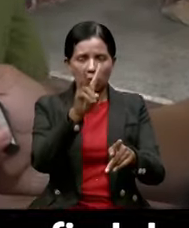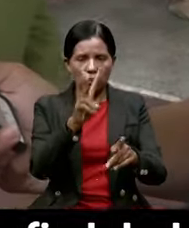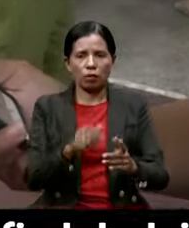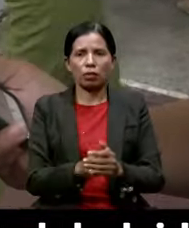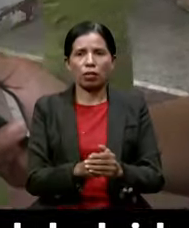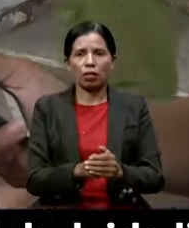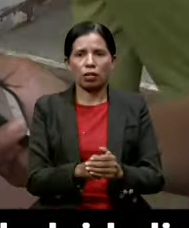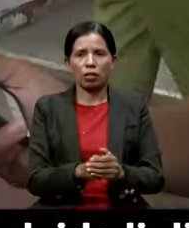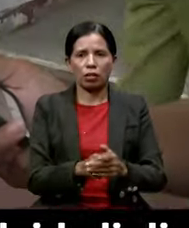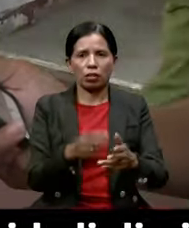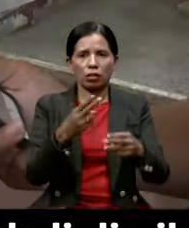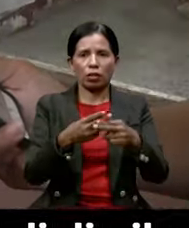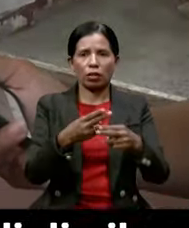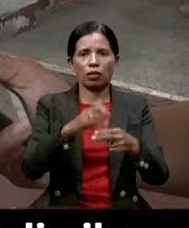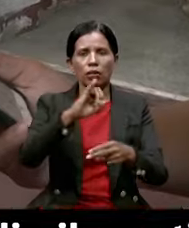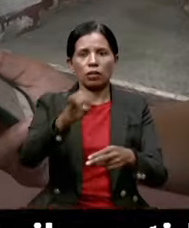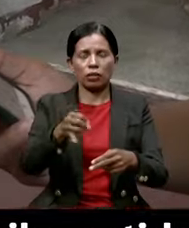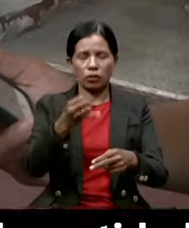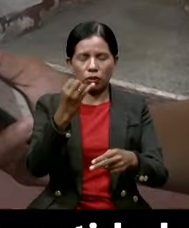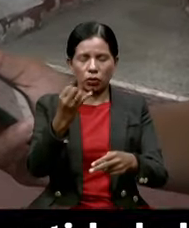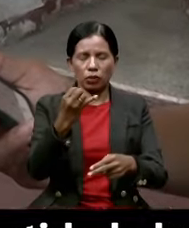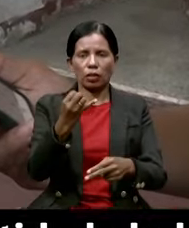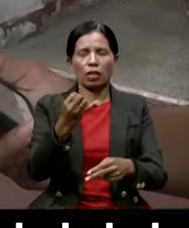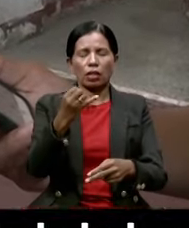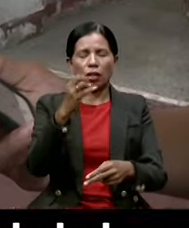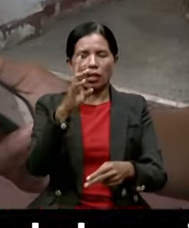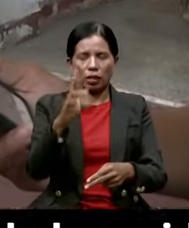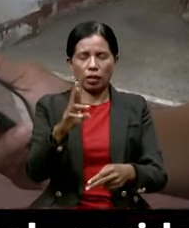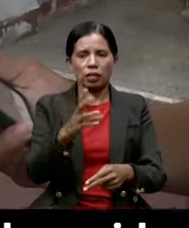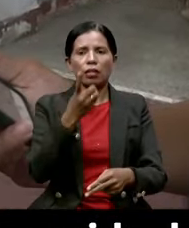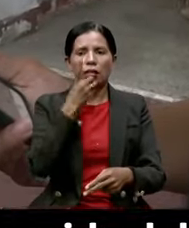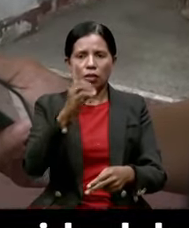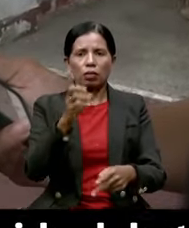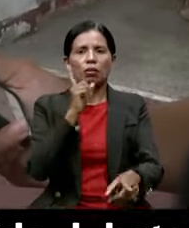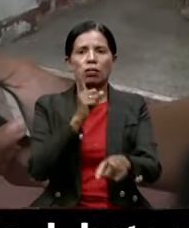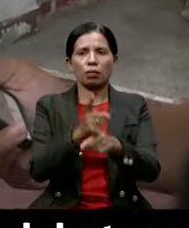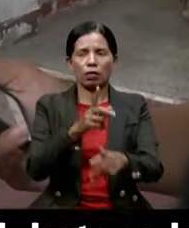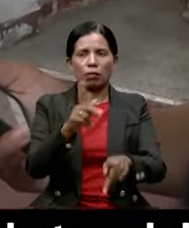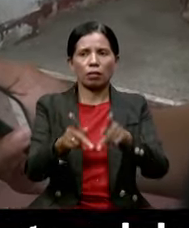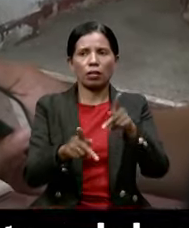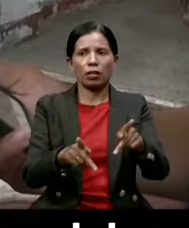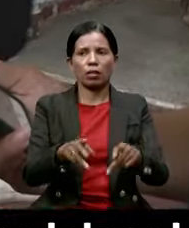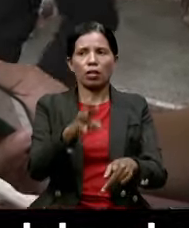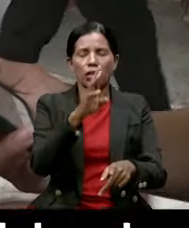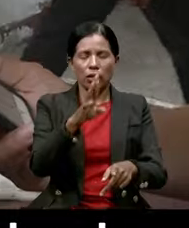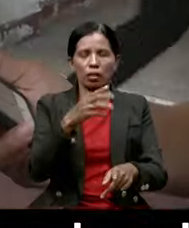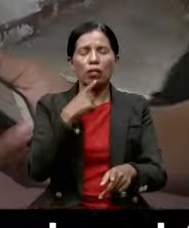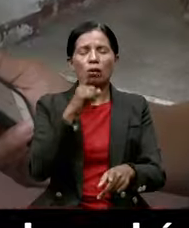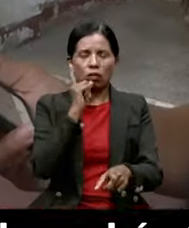argi du inisial zota nomos inisial eri iha sirin deklarasaun los nuni katak argi du inisial eri dia katak los